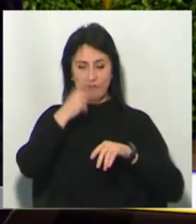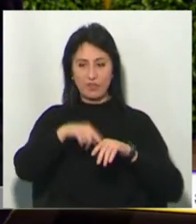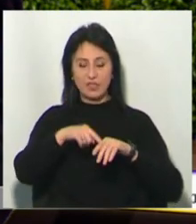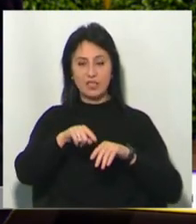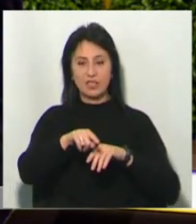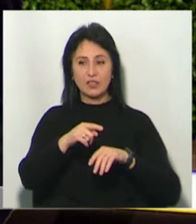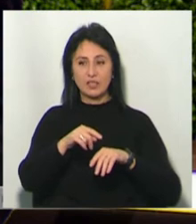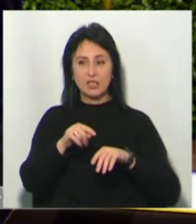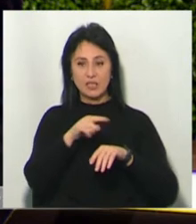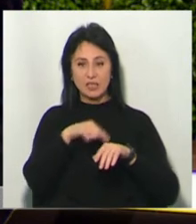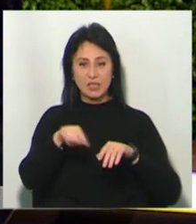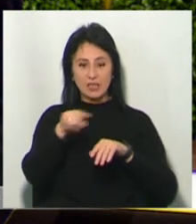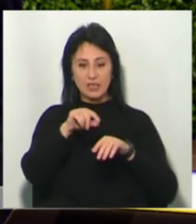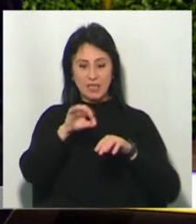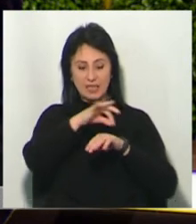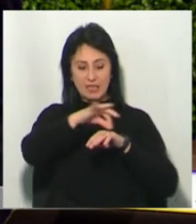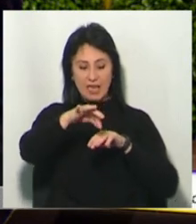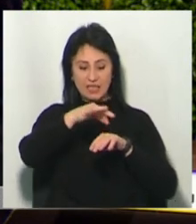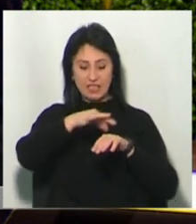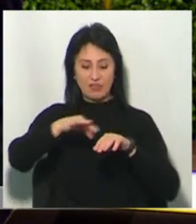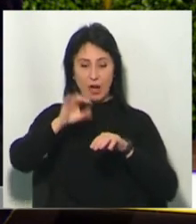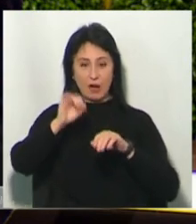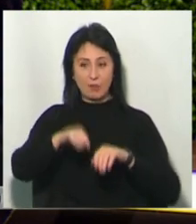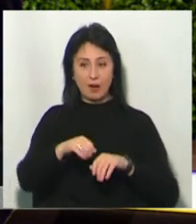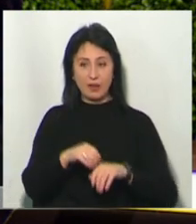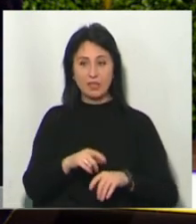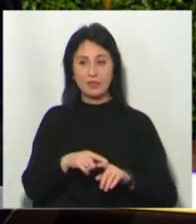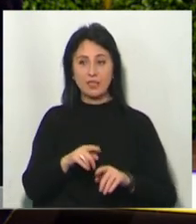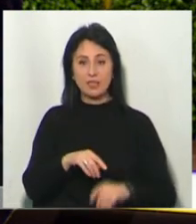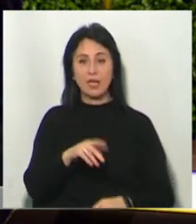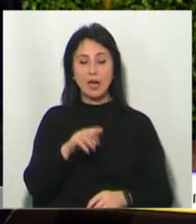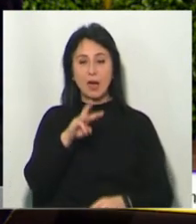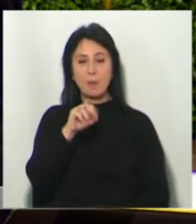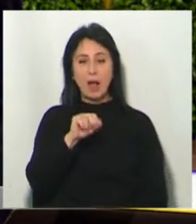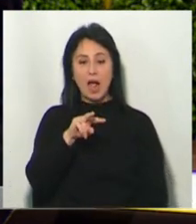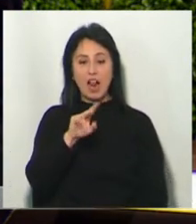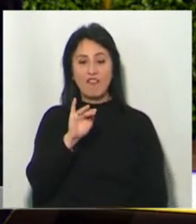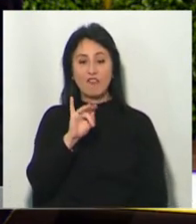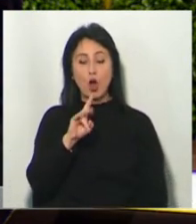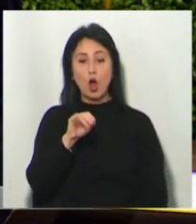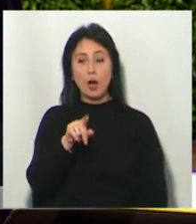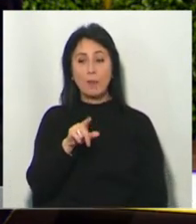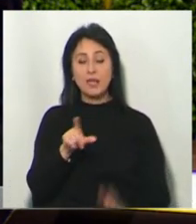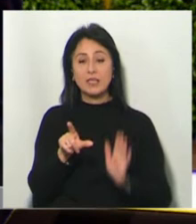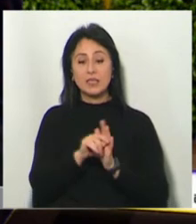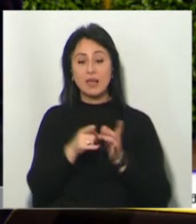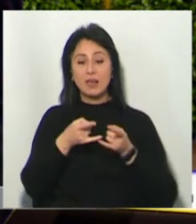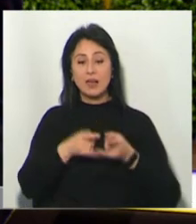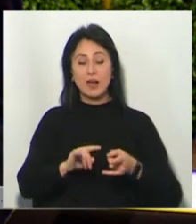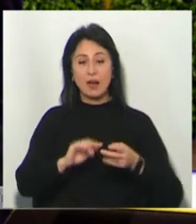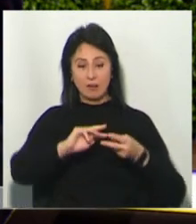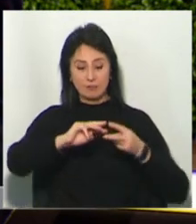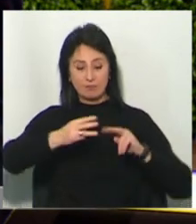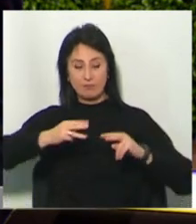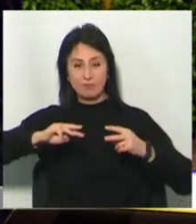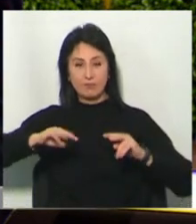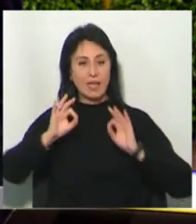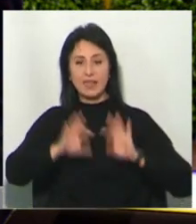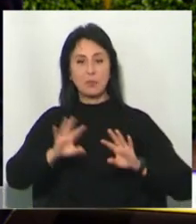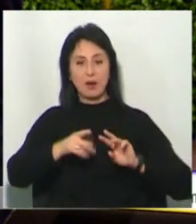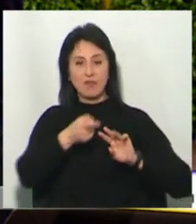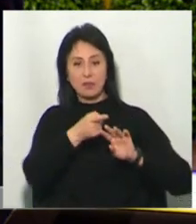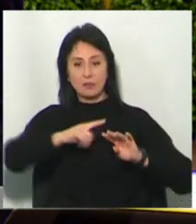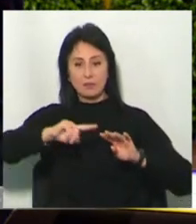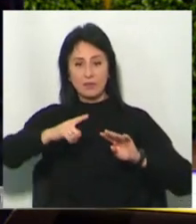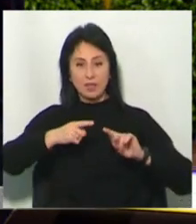გამომდინარე იქიდან რომ იქ ანატომიური საზღვრები იკვეთება. Რაც შეეხება არტერიოვენოზურ მალფორმაციას, ეს არის უშუალოდ თანდაყოლილი პათოლოგია, სადაც არტერიული